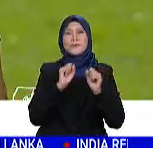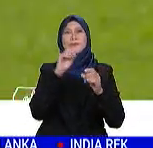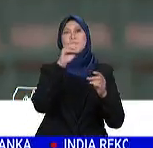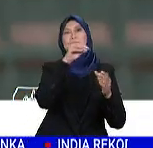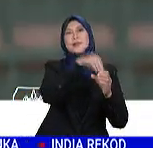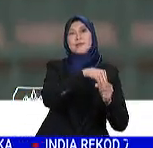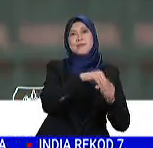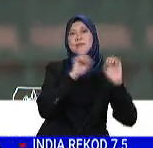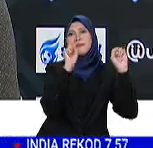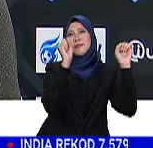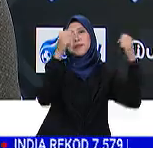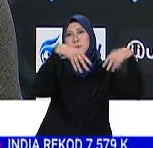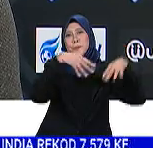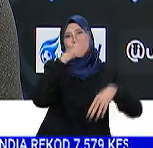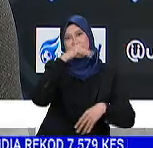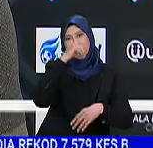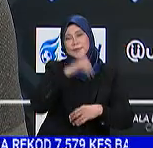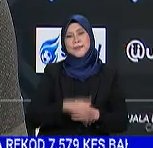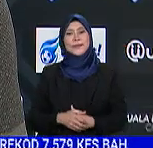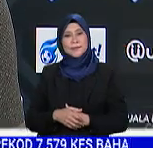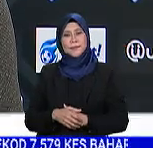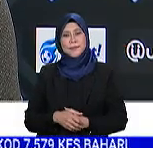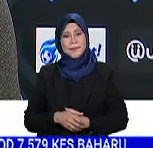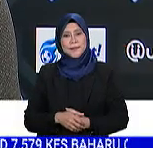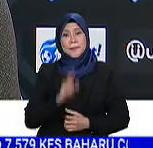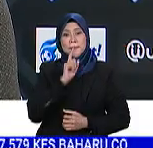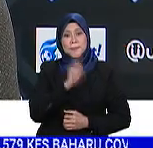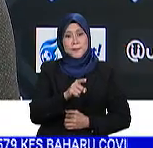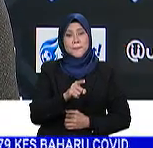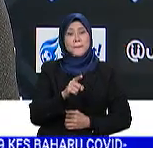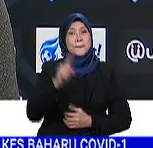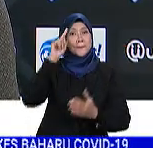Hang Jebat. I believe that there will still be goals next game, so